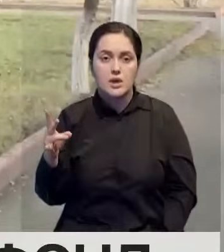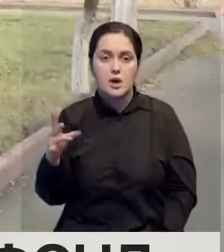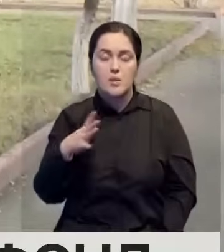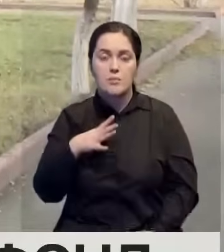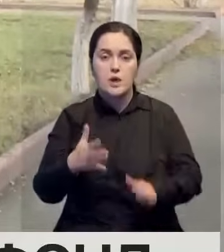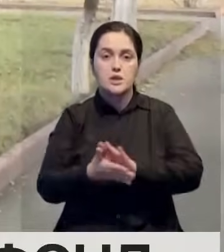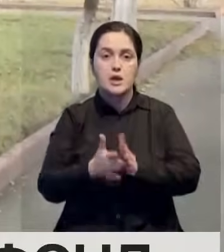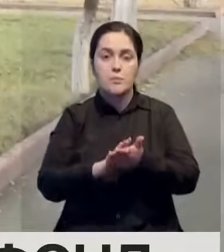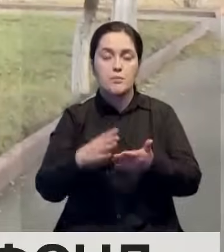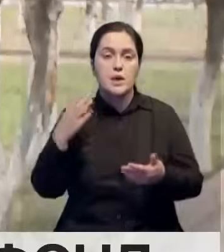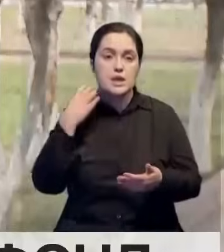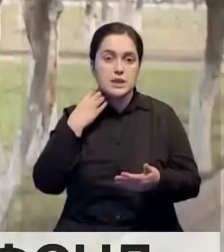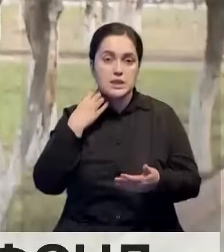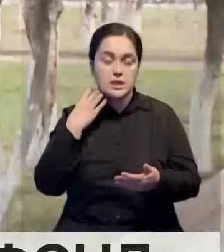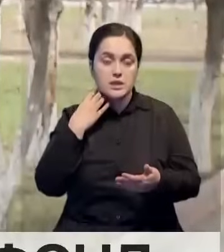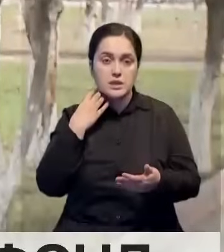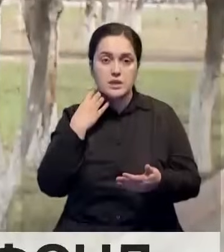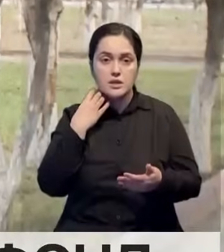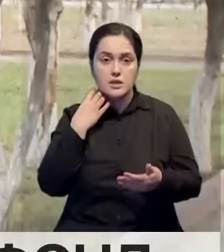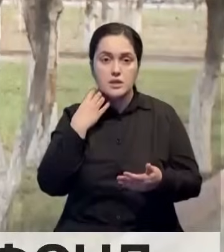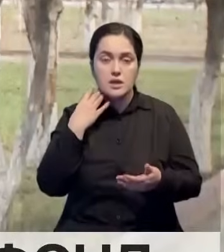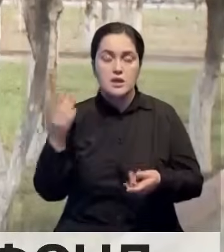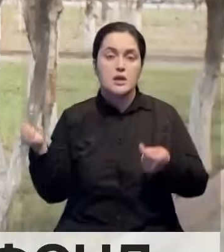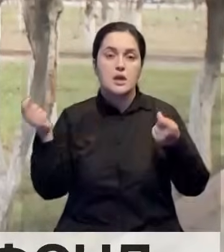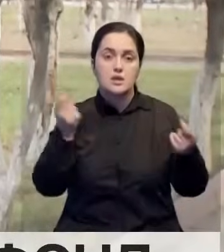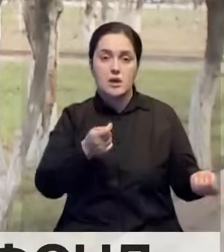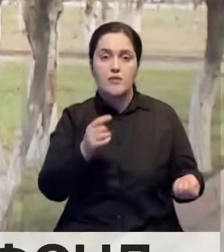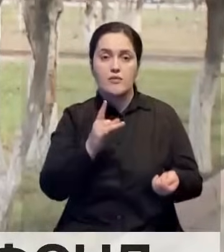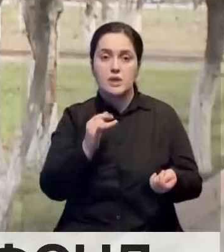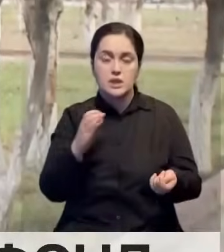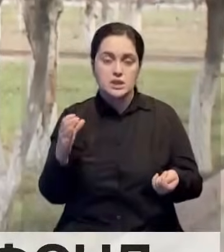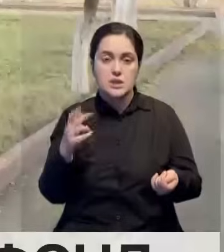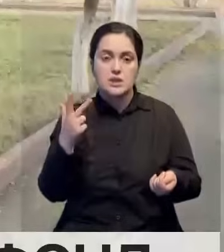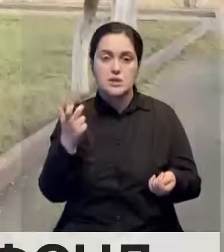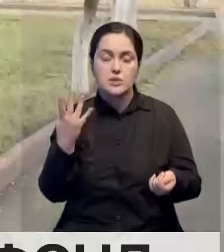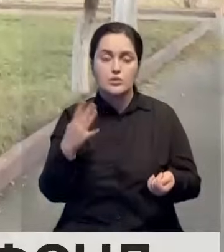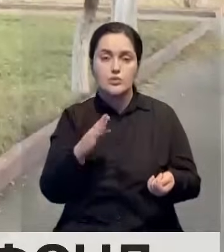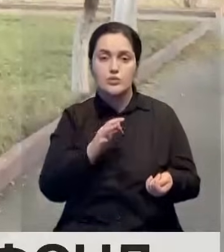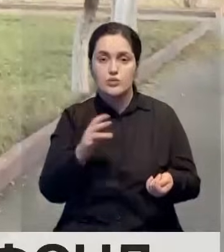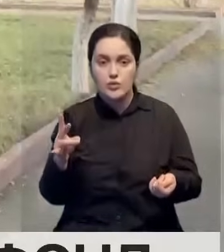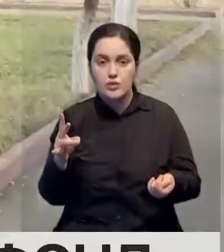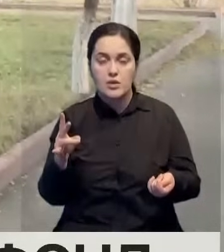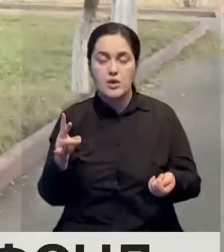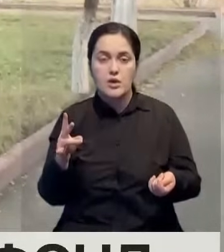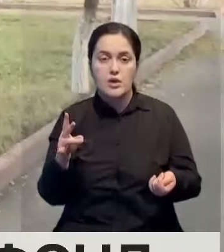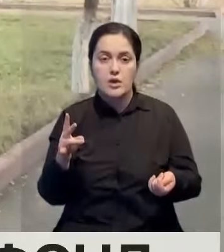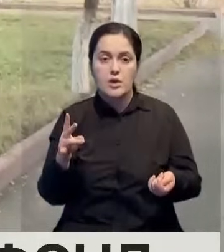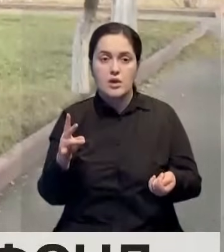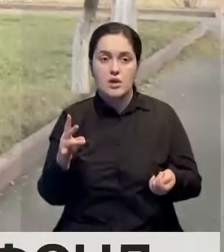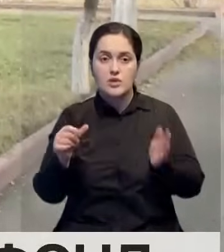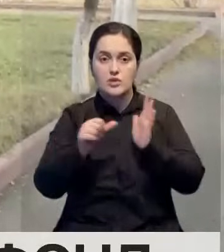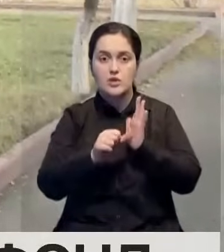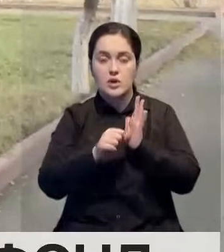заключен с Кызылординской областью на доставку риса 340 тонн. Первая партия уже пришла, это 68